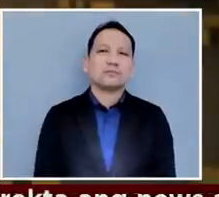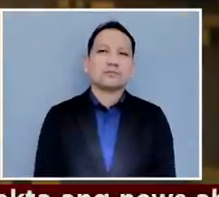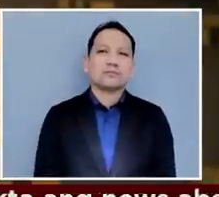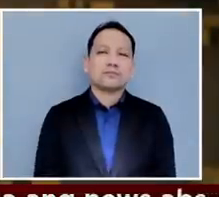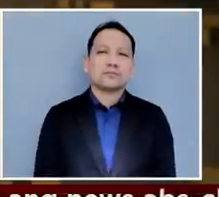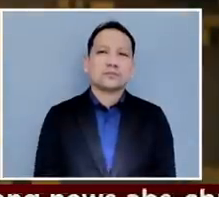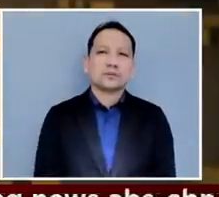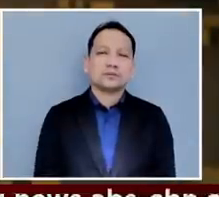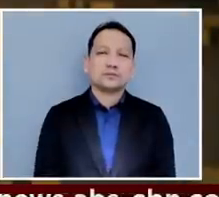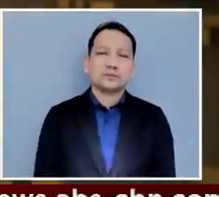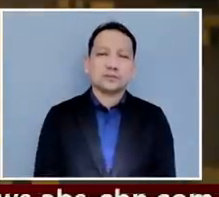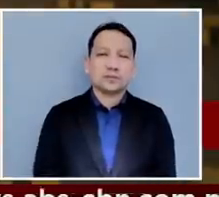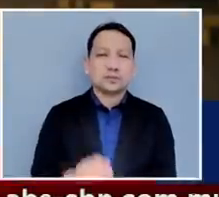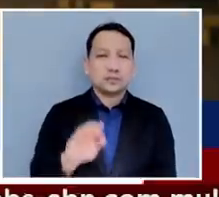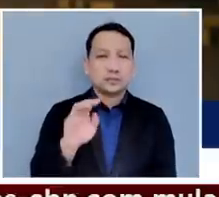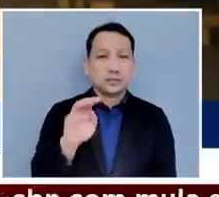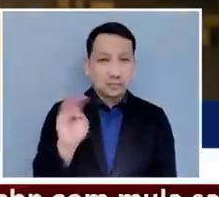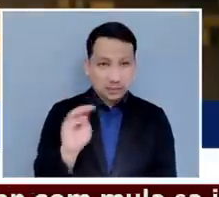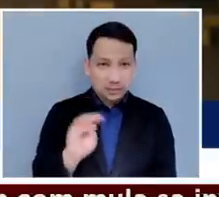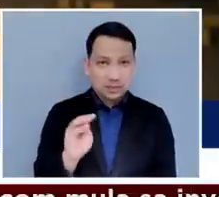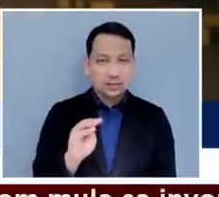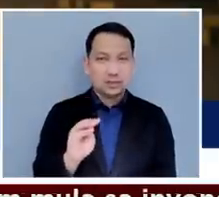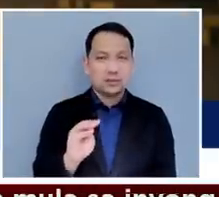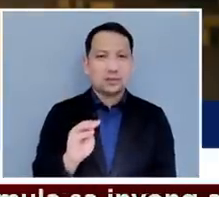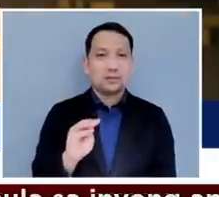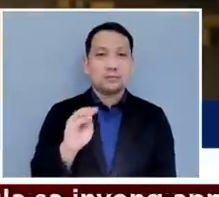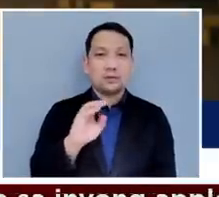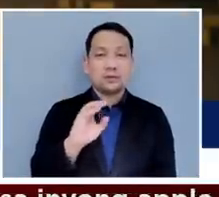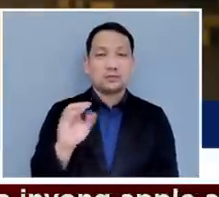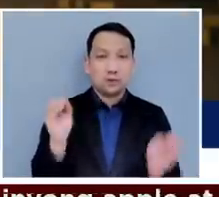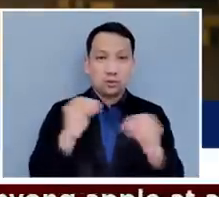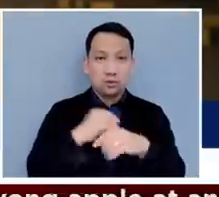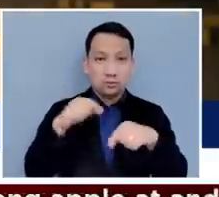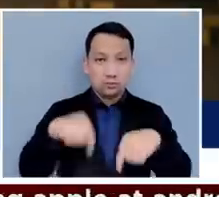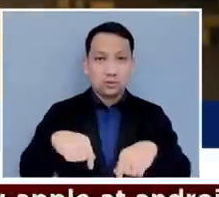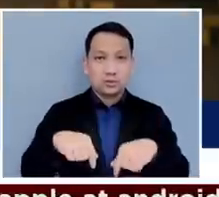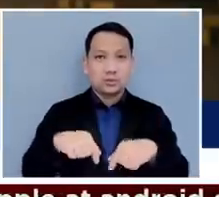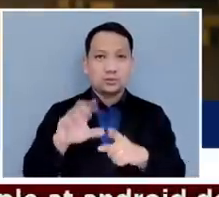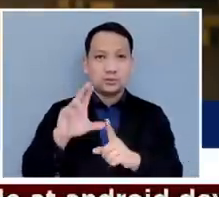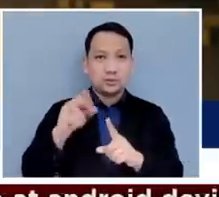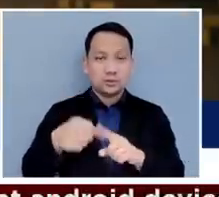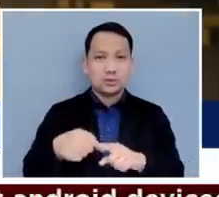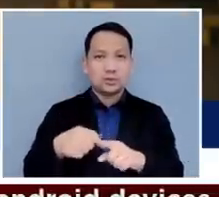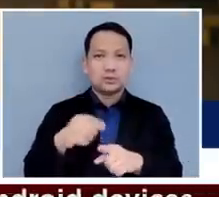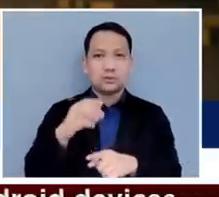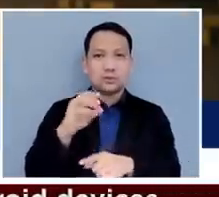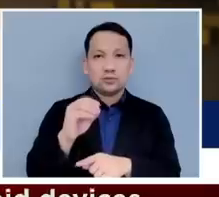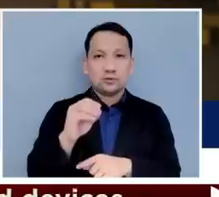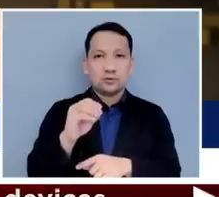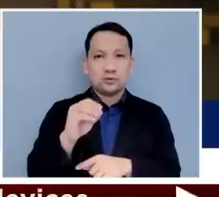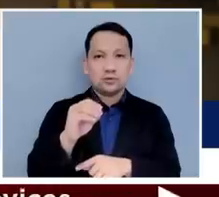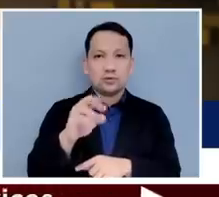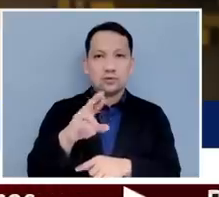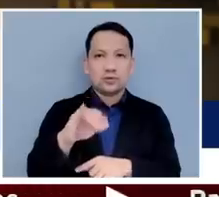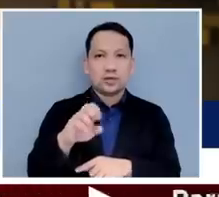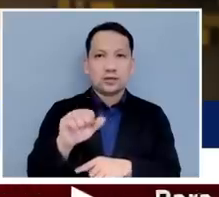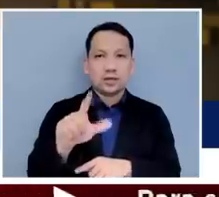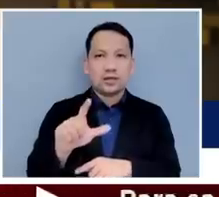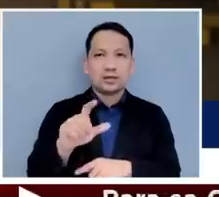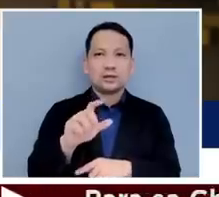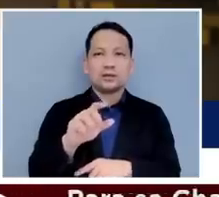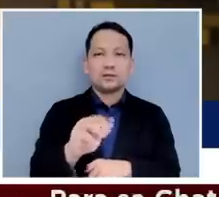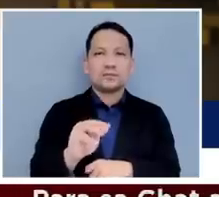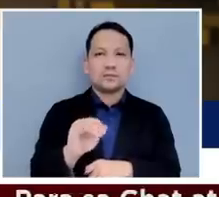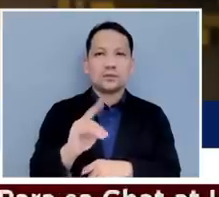Kabayan, sa Lunes ay bubuksan ang claim office dito sa Kapitolyo ng Oriental Mindoro dito sa Calapan City. Dito sila